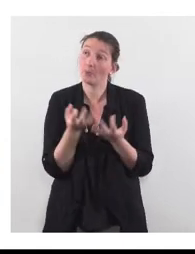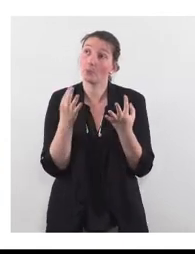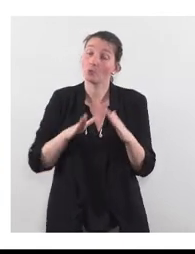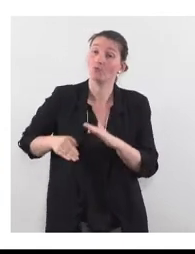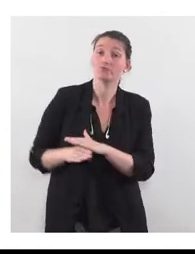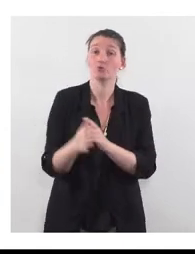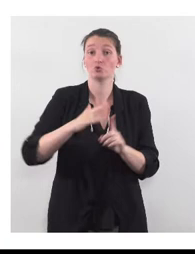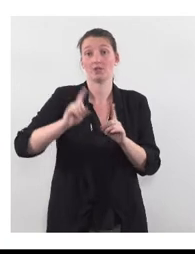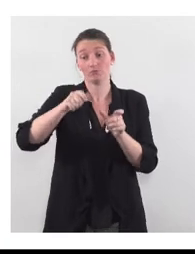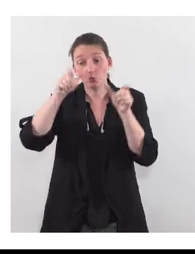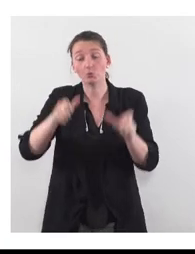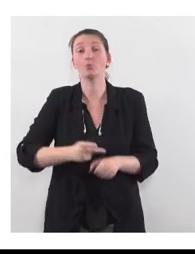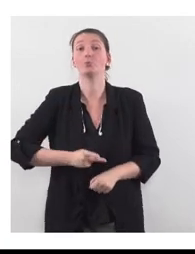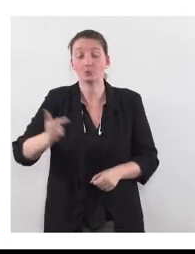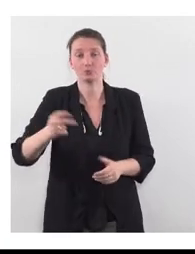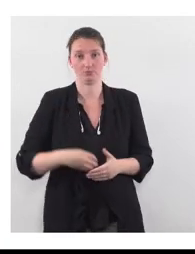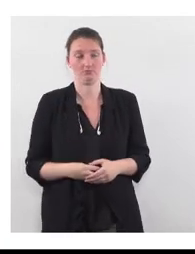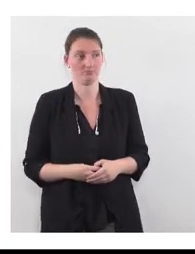il faut développer les contrôles. Et se dire,